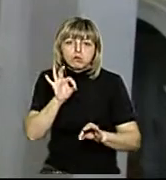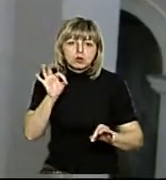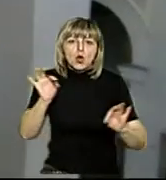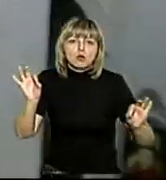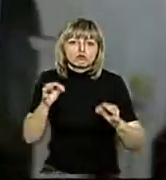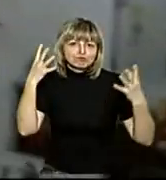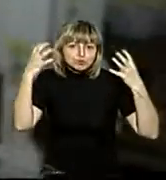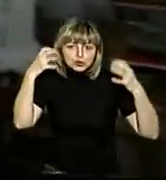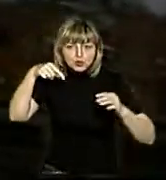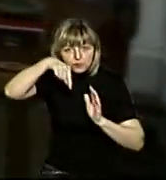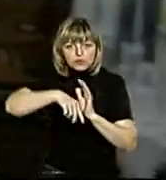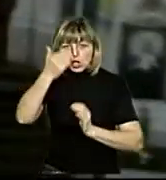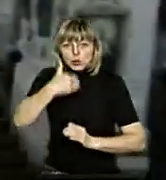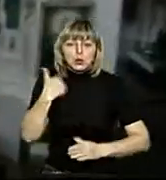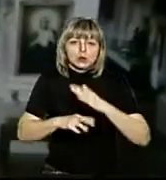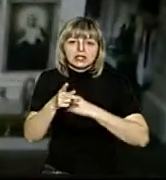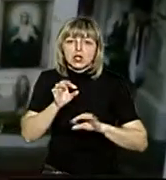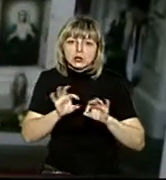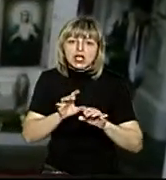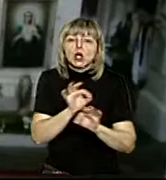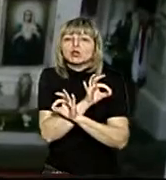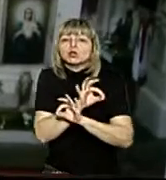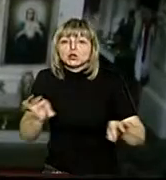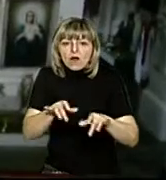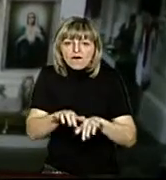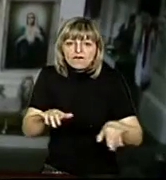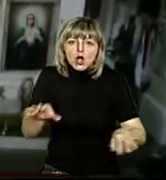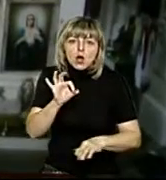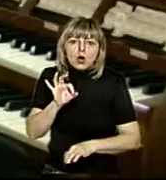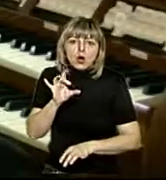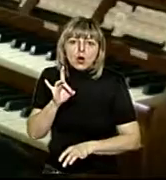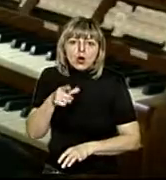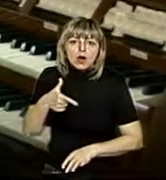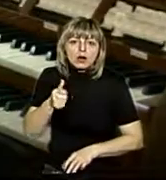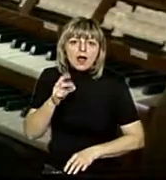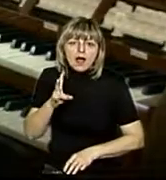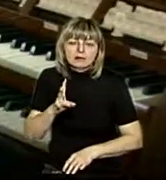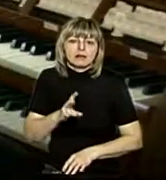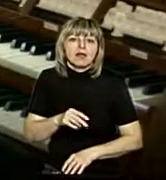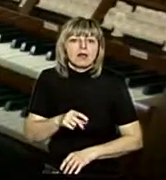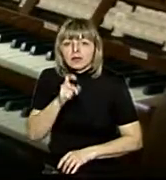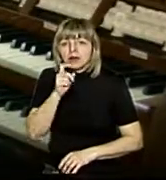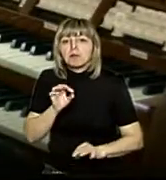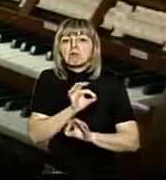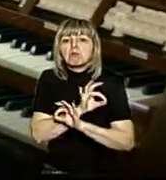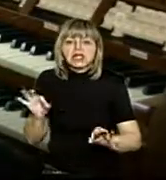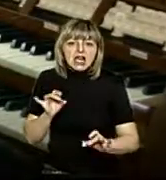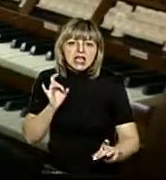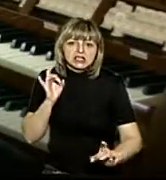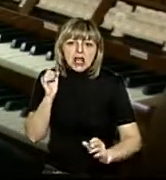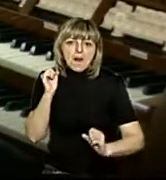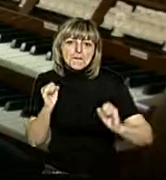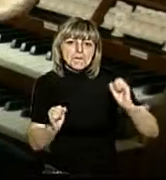каже таке. Чудовий орган. Скажемо, він не зовсім настроєний, але прекрасна механіка.